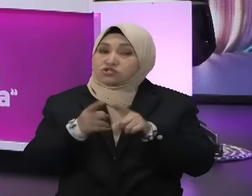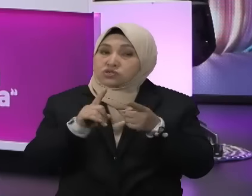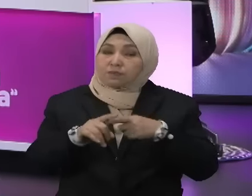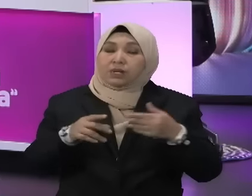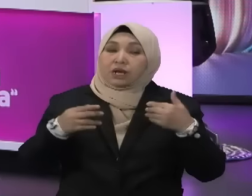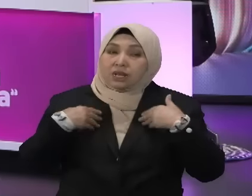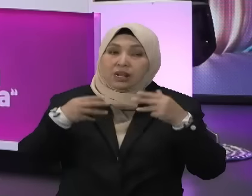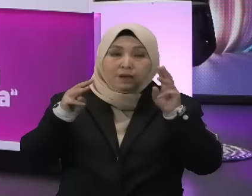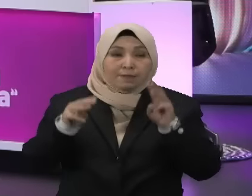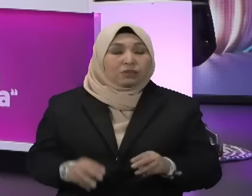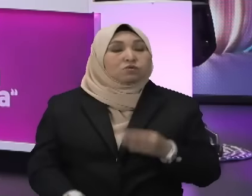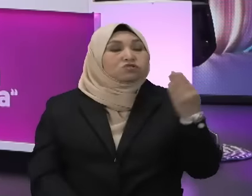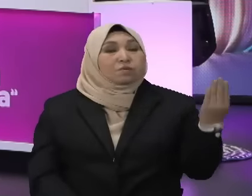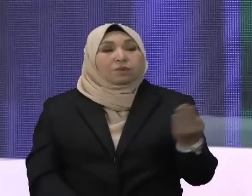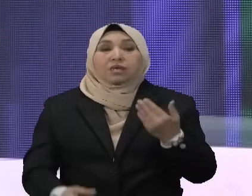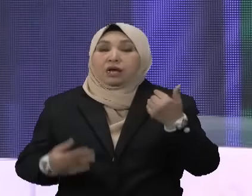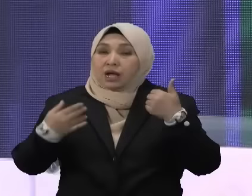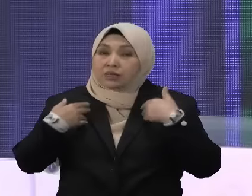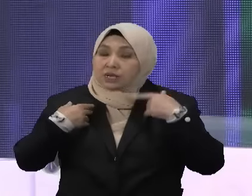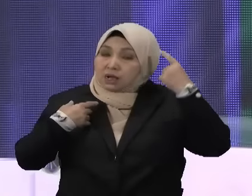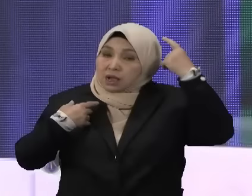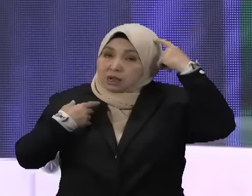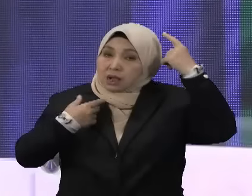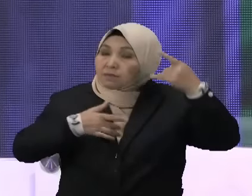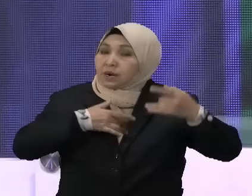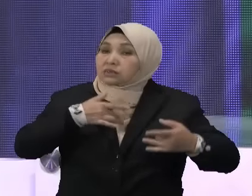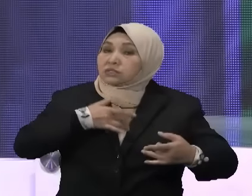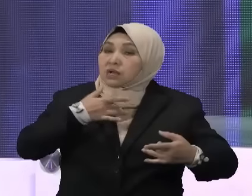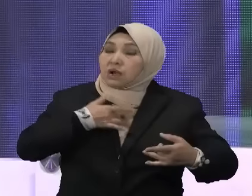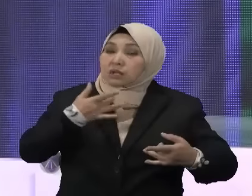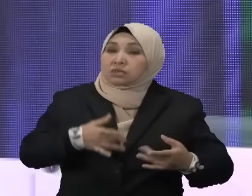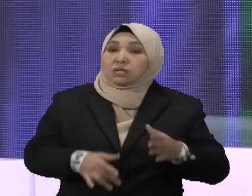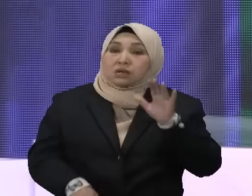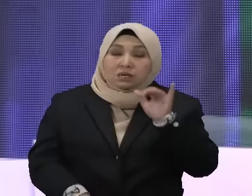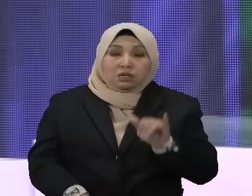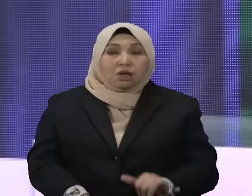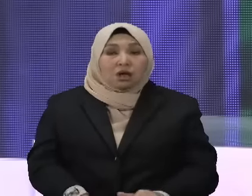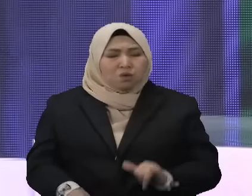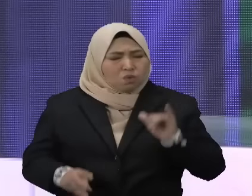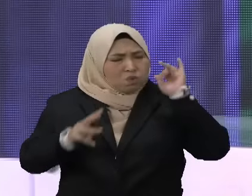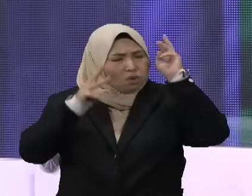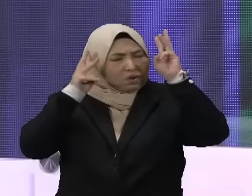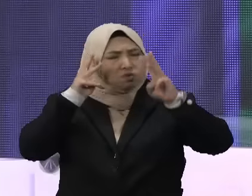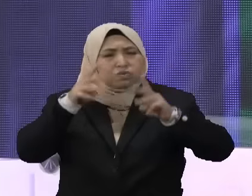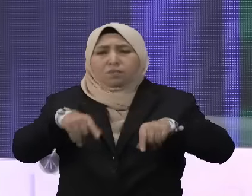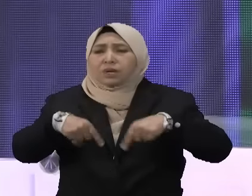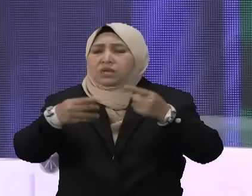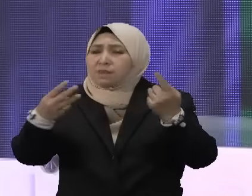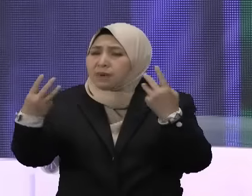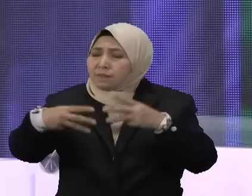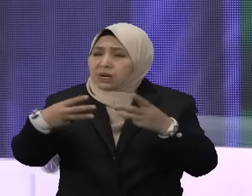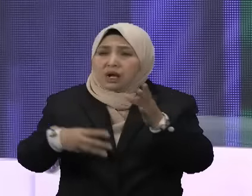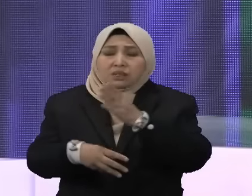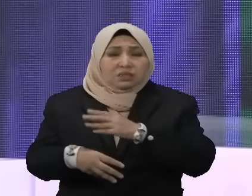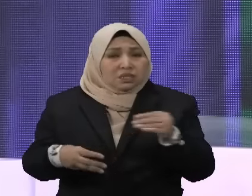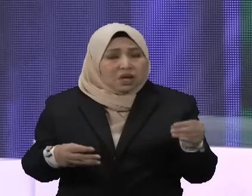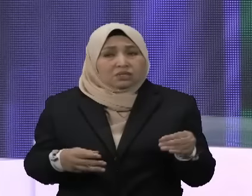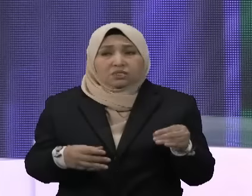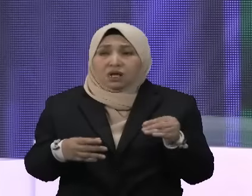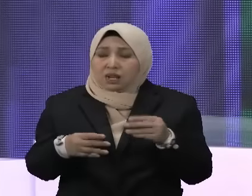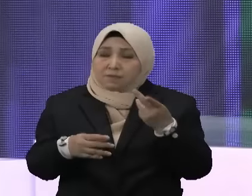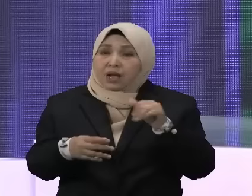adalah manusia biasa yang mempunyai akal, perasaan, perasaan yang gusar untuk pergi berperang dan juga dalam